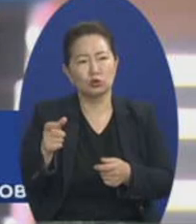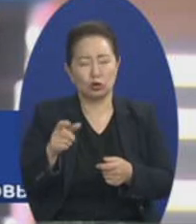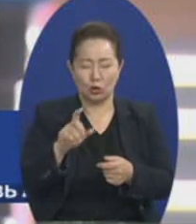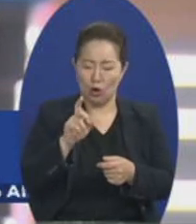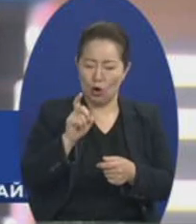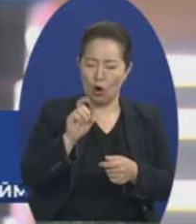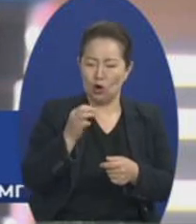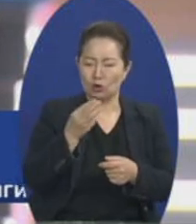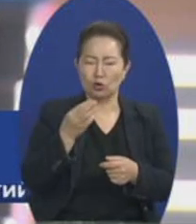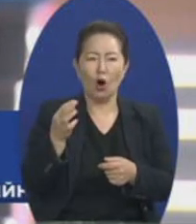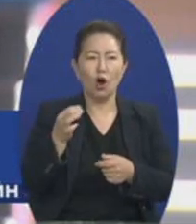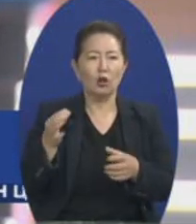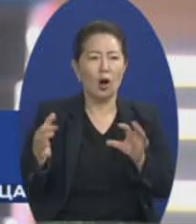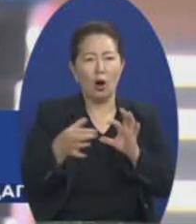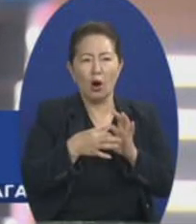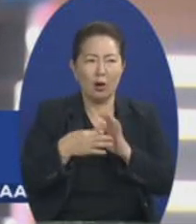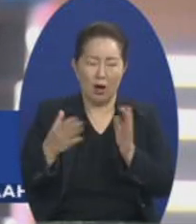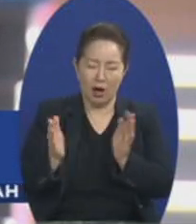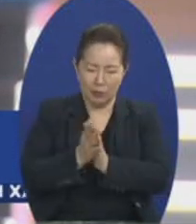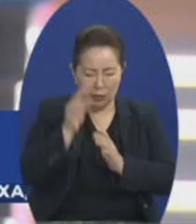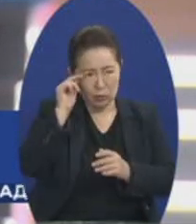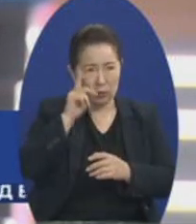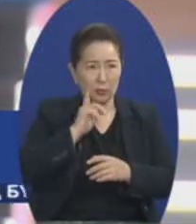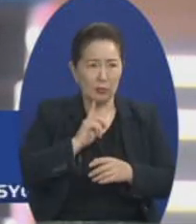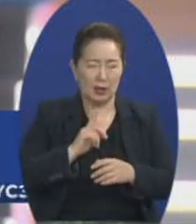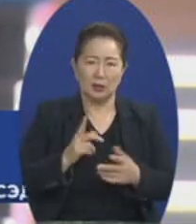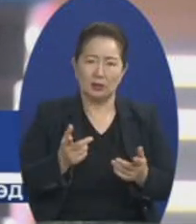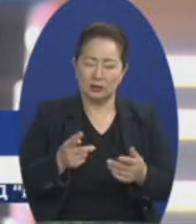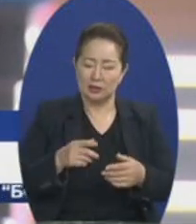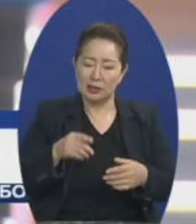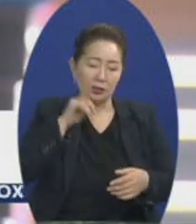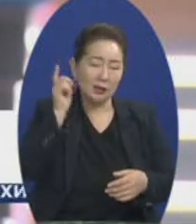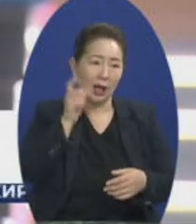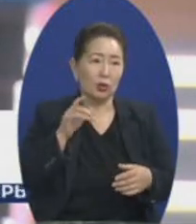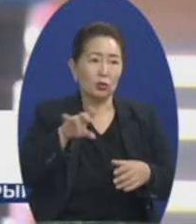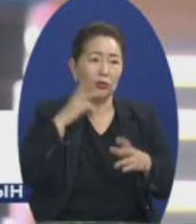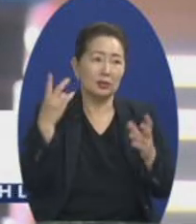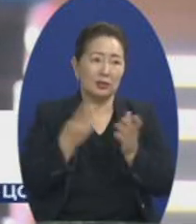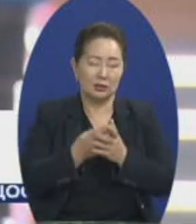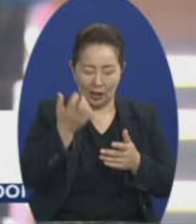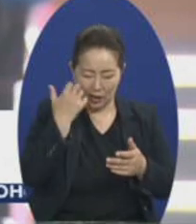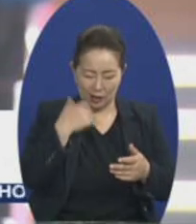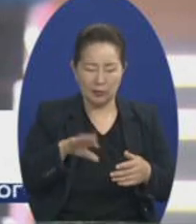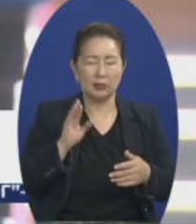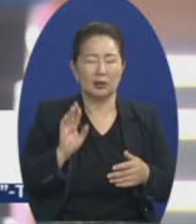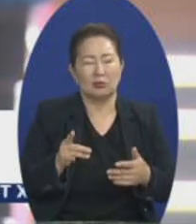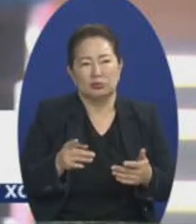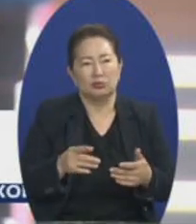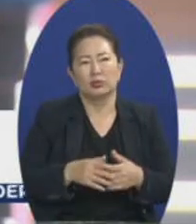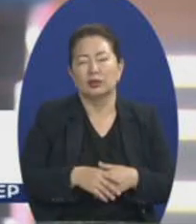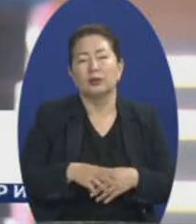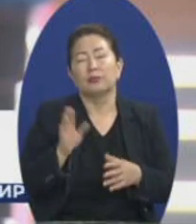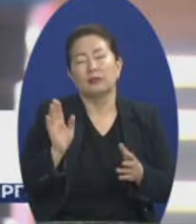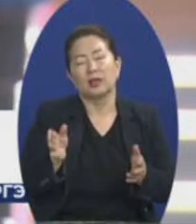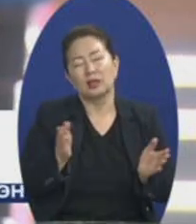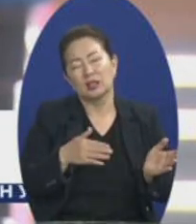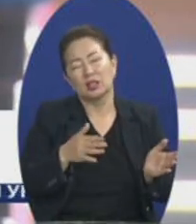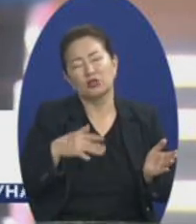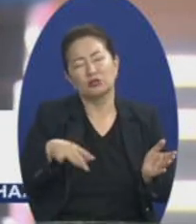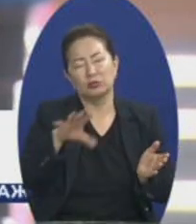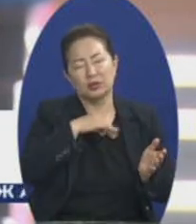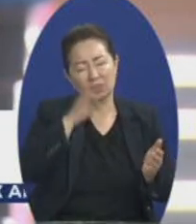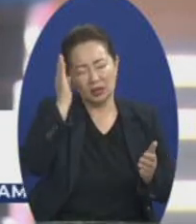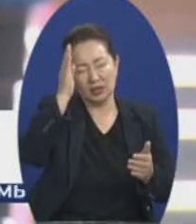амьдр сургамаар байна шүү дээ. Одоо бол залуучууд л энд нэгдэхээс биш хамтууд нэх ямарч байгаа юм. Энэ бол бидний